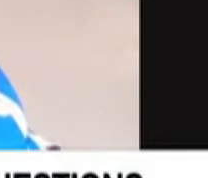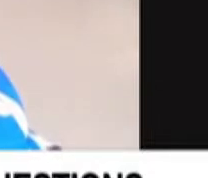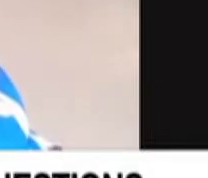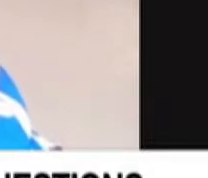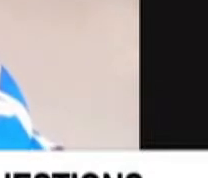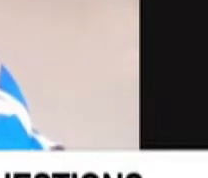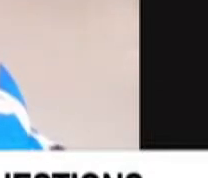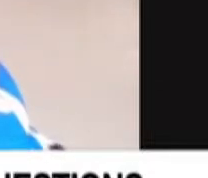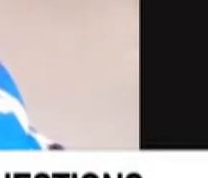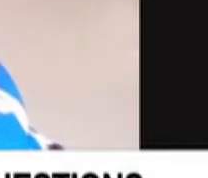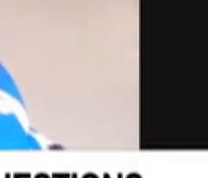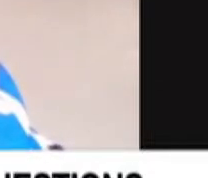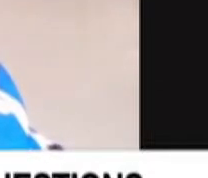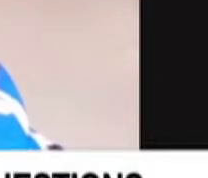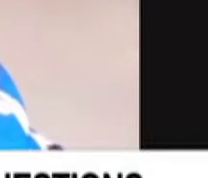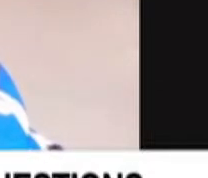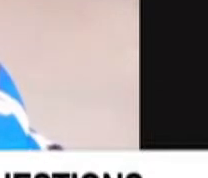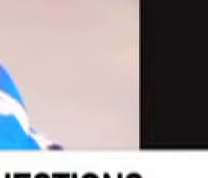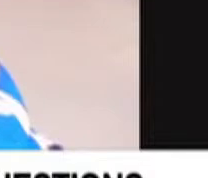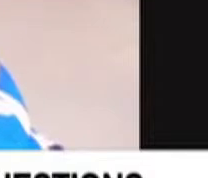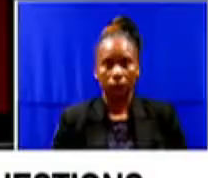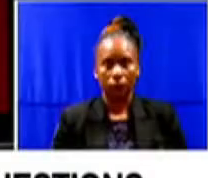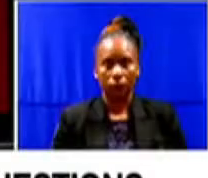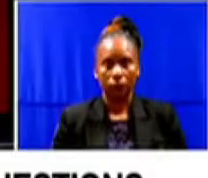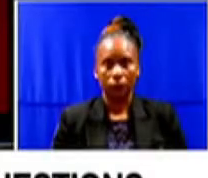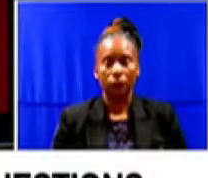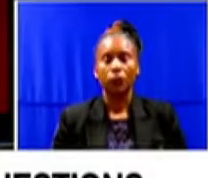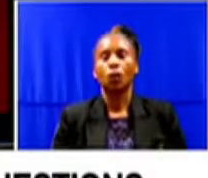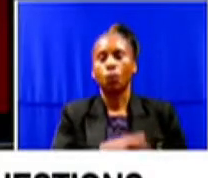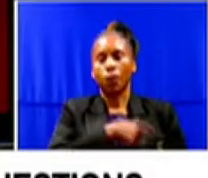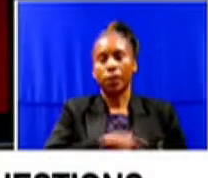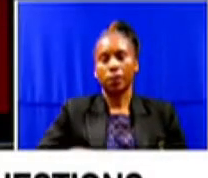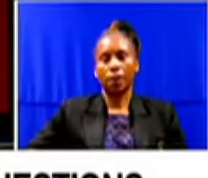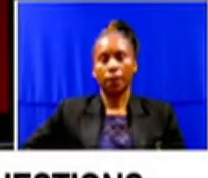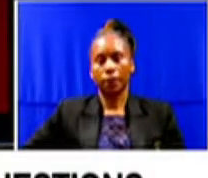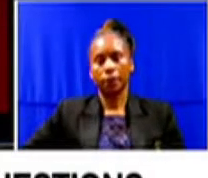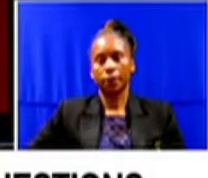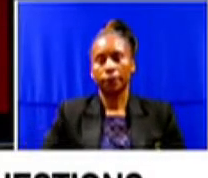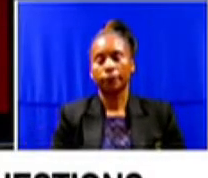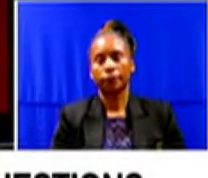Deputy Speaker. Thank you. Mr. President.